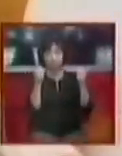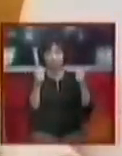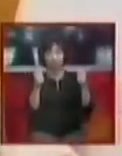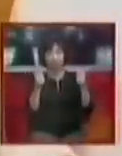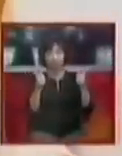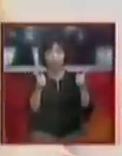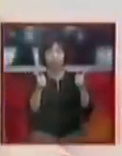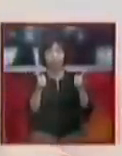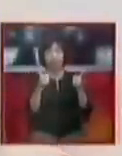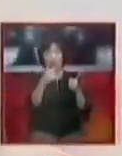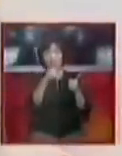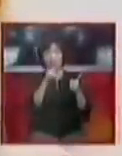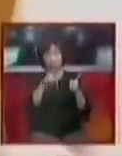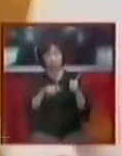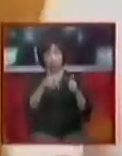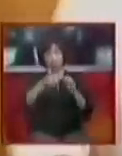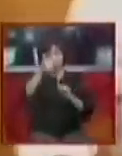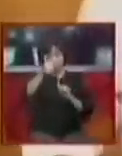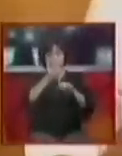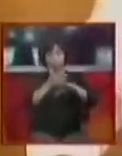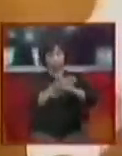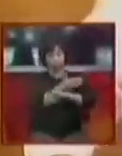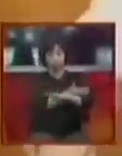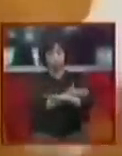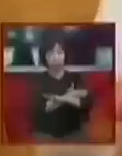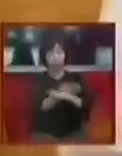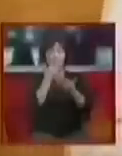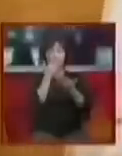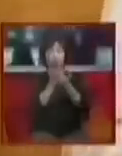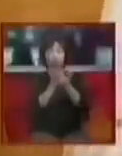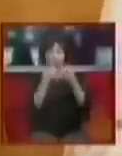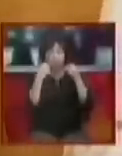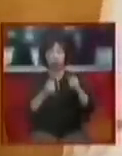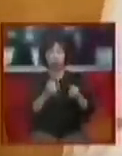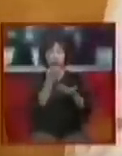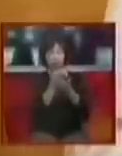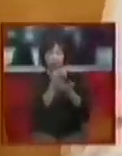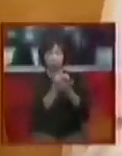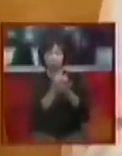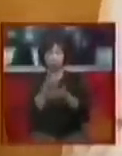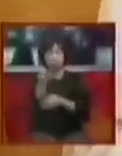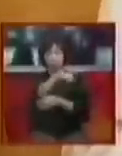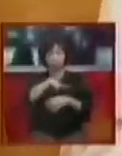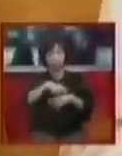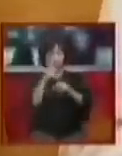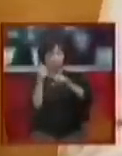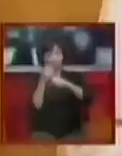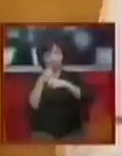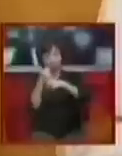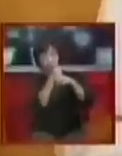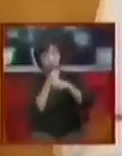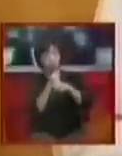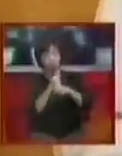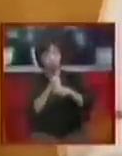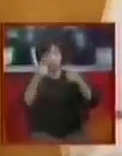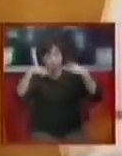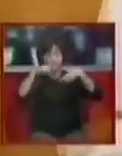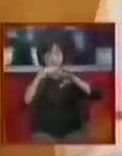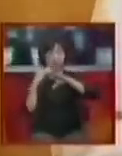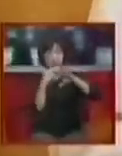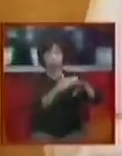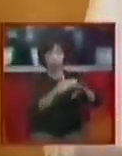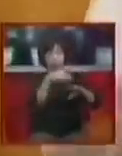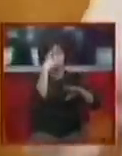Tunay nga po, ang matatag at malakas na ekonomiyang pinanday ng mabuting pamamahala ang pinakamabisang kalasag